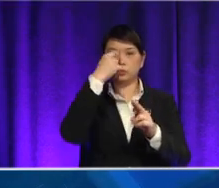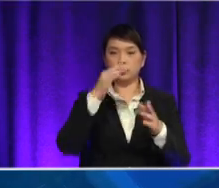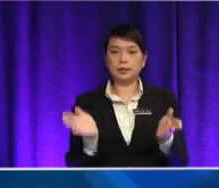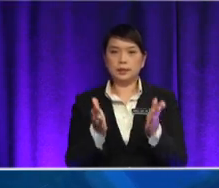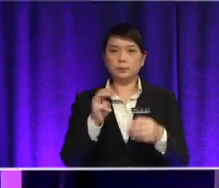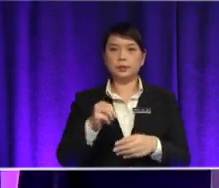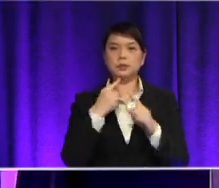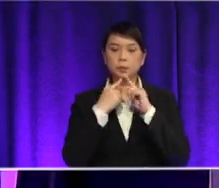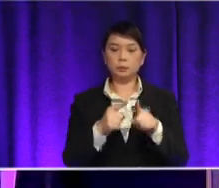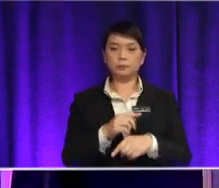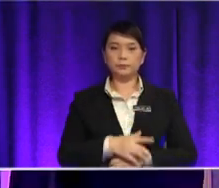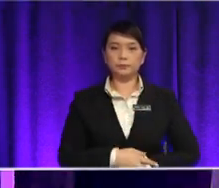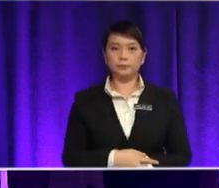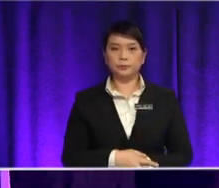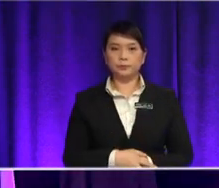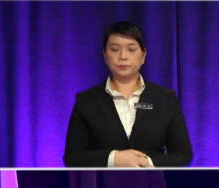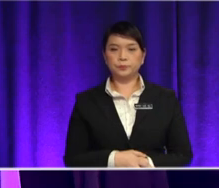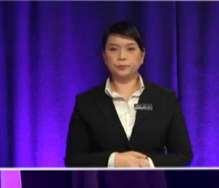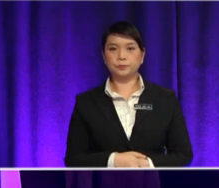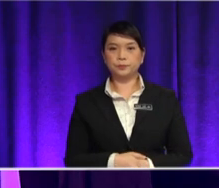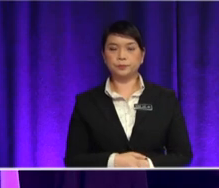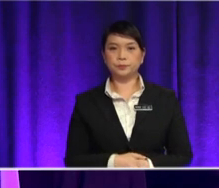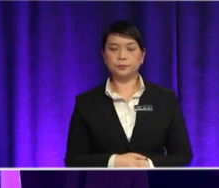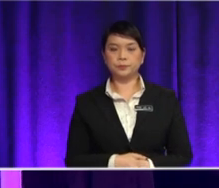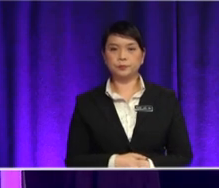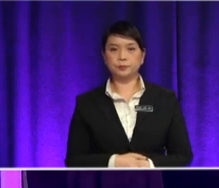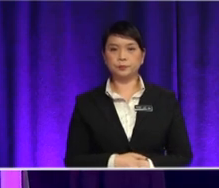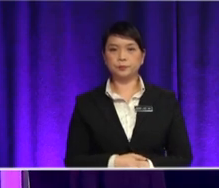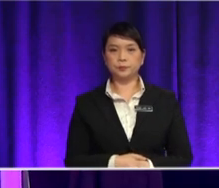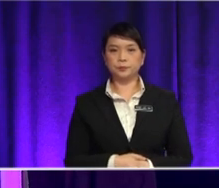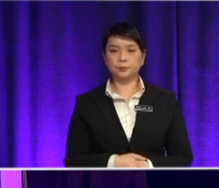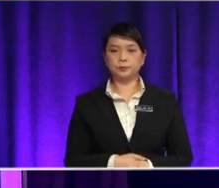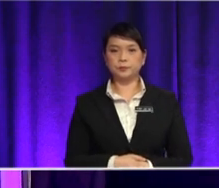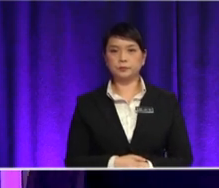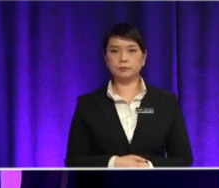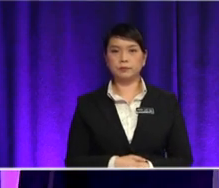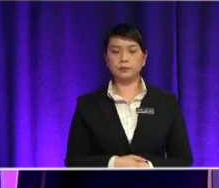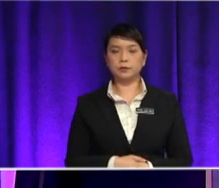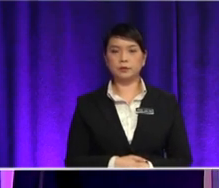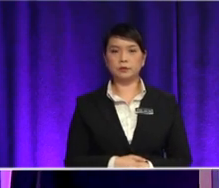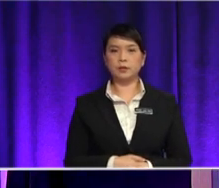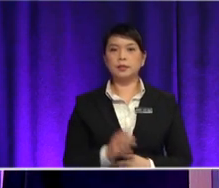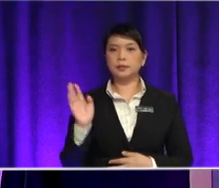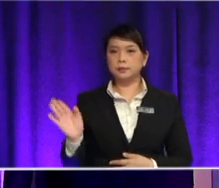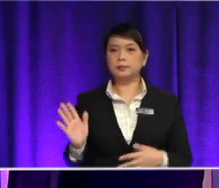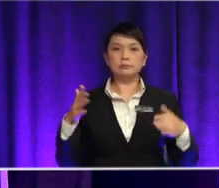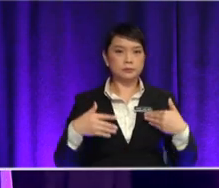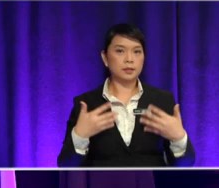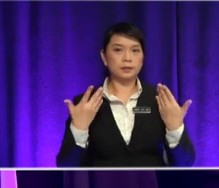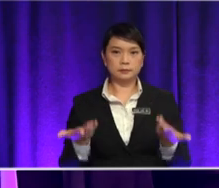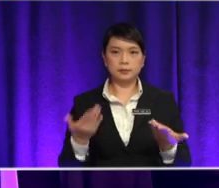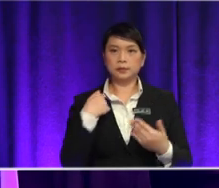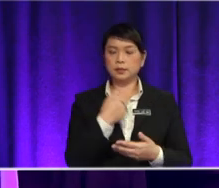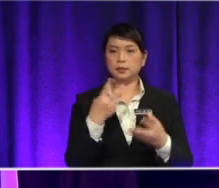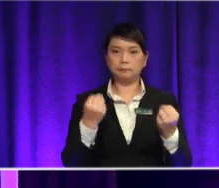Okey. Seterusnya daripada sini. Ini yang penting. Bagaimana kita nak melukiskan graf. Baik, cikgu. Okey. Murid saya di rumah